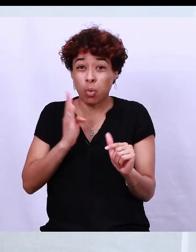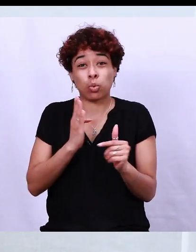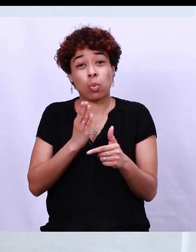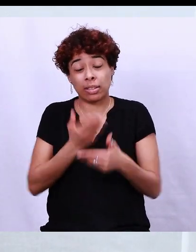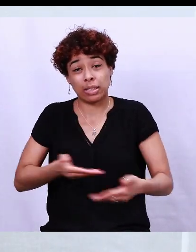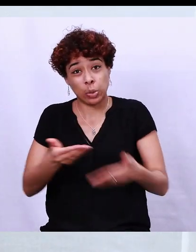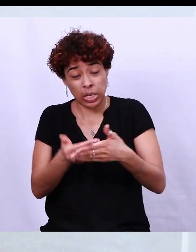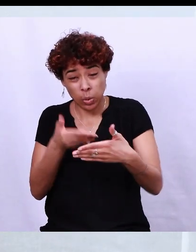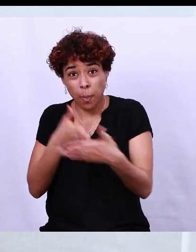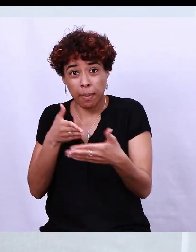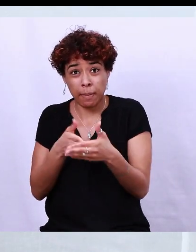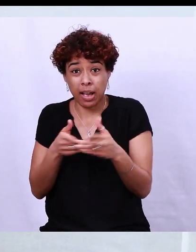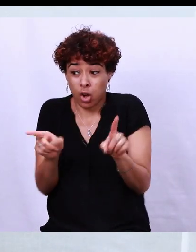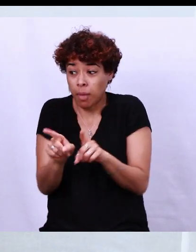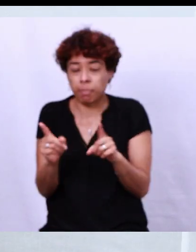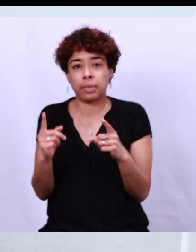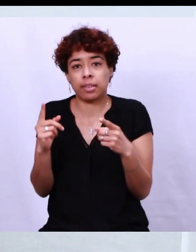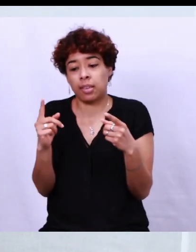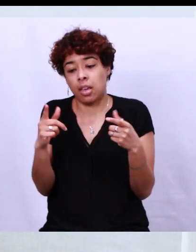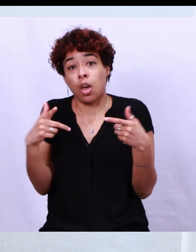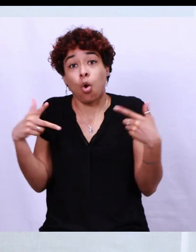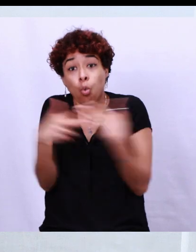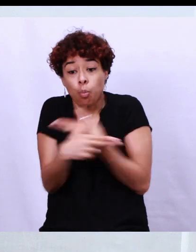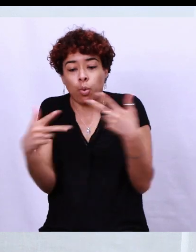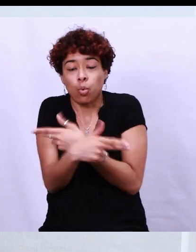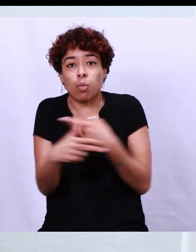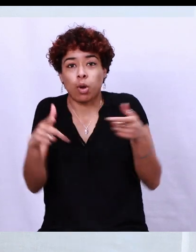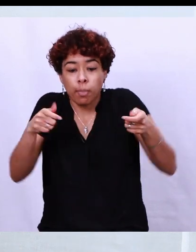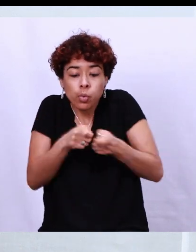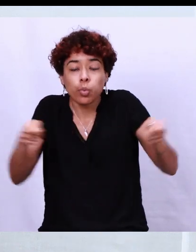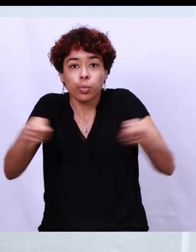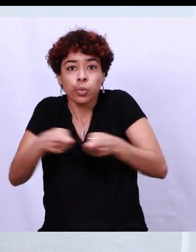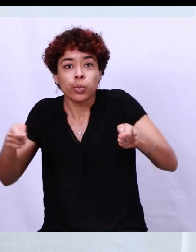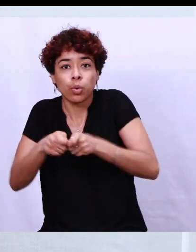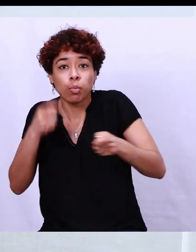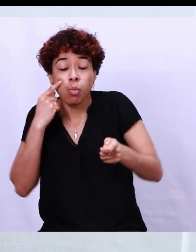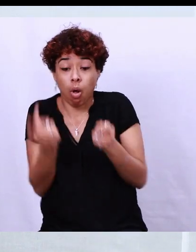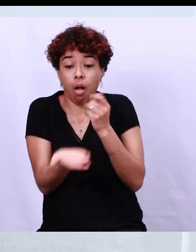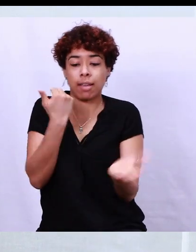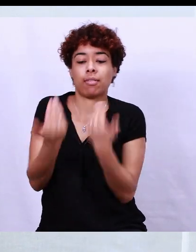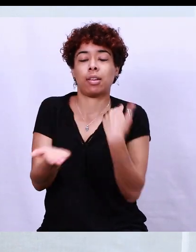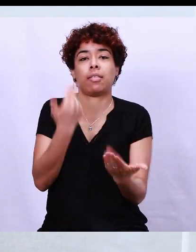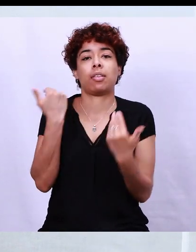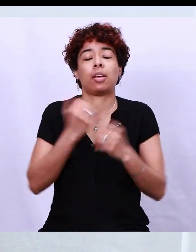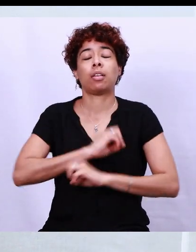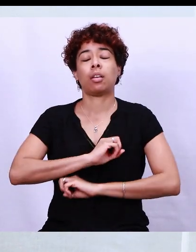par là. C'est le sécateur, l'épreuve, qui vient mettre à la lumière et ôter ce genre de choses-là.